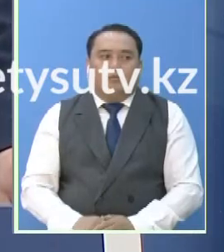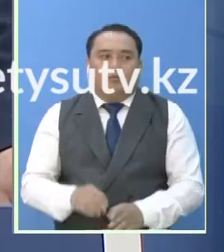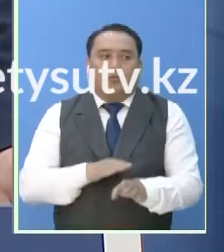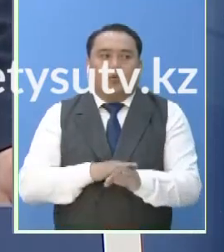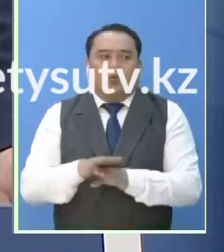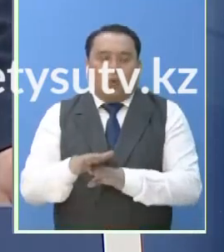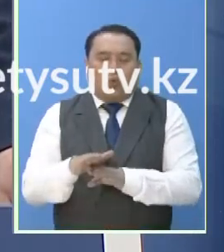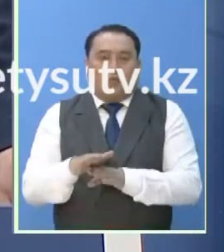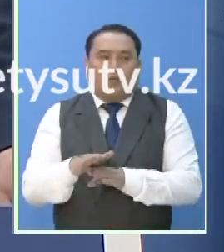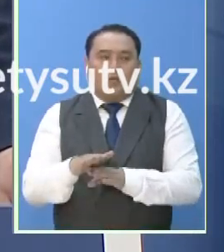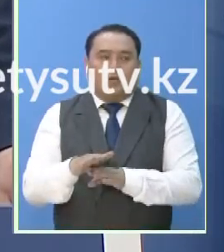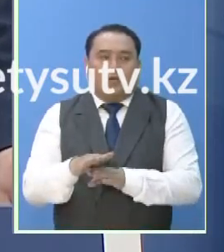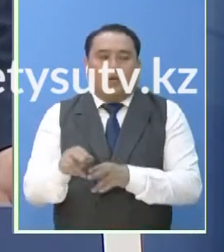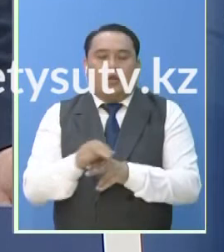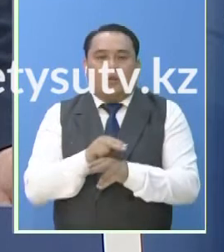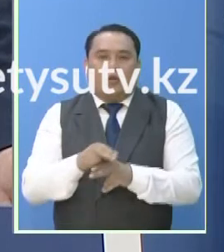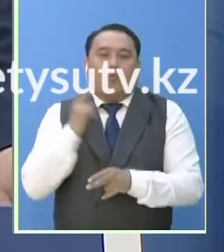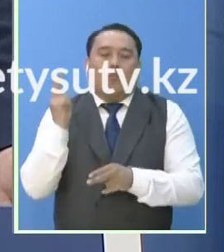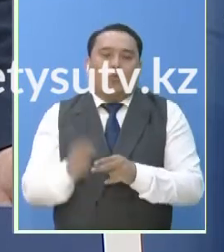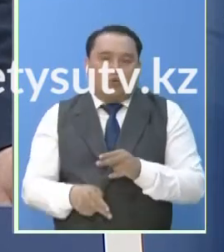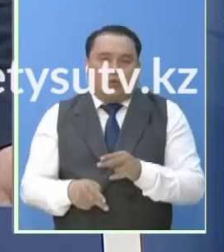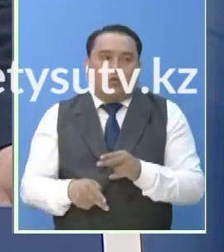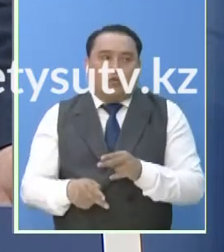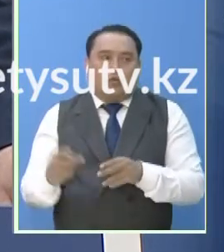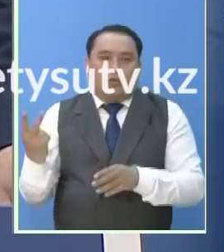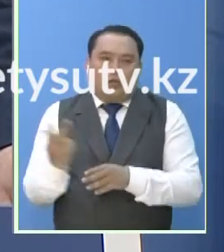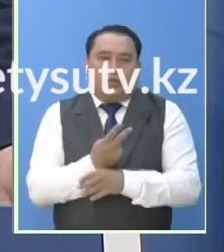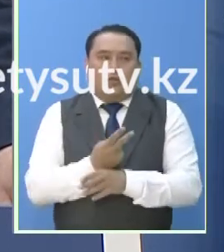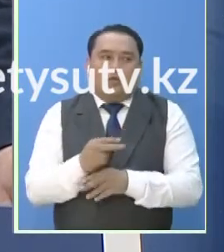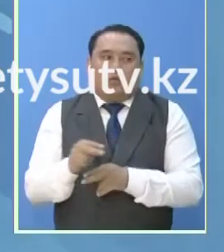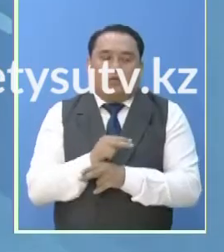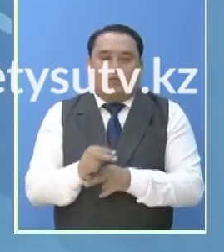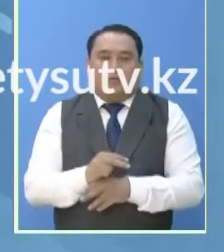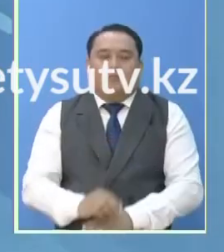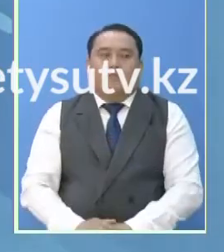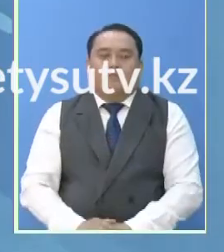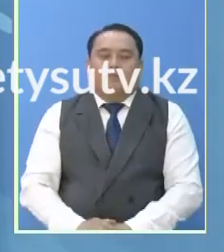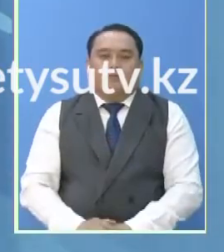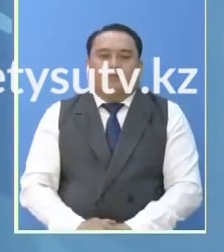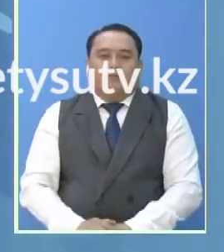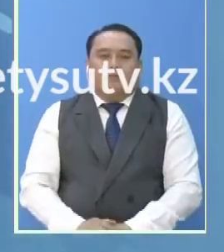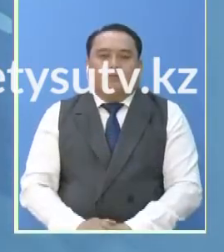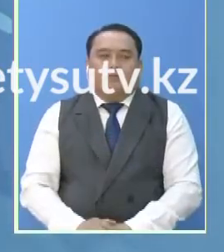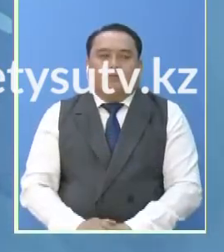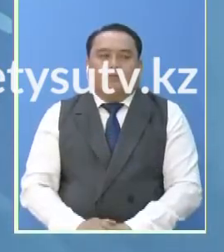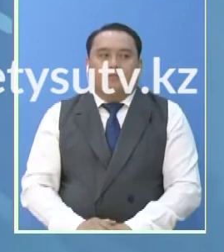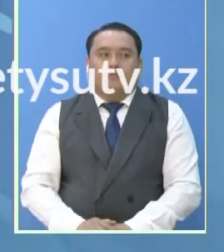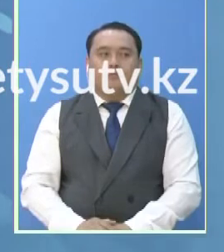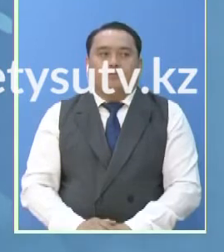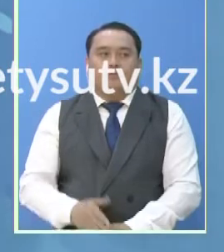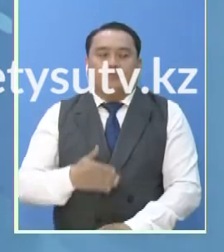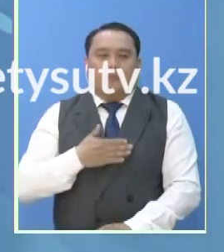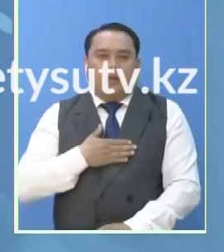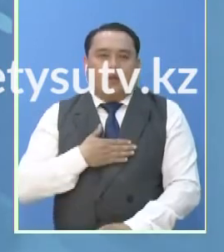толығымен жаңағы емделіп болғаннан кейін барып екінші компонентті алады. Көрермен арасында тағы да мынандай бір сұрақ бар. Мен бірінші